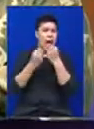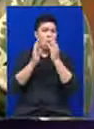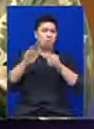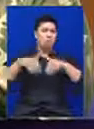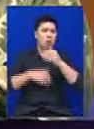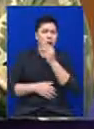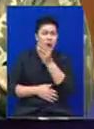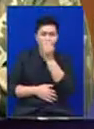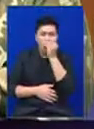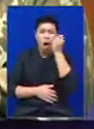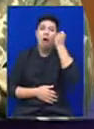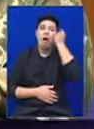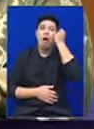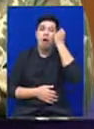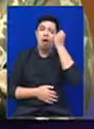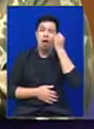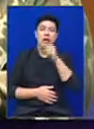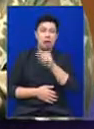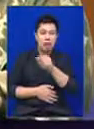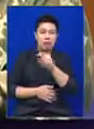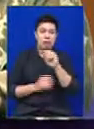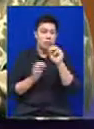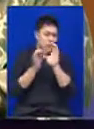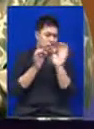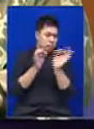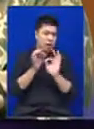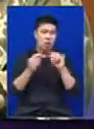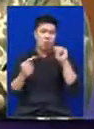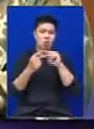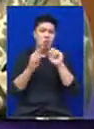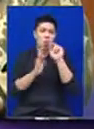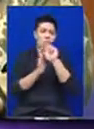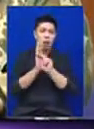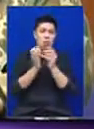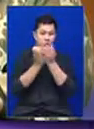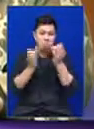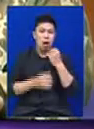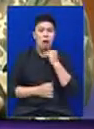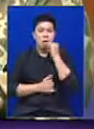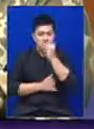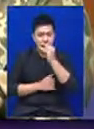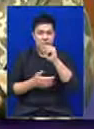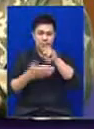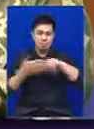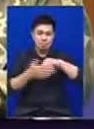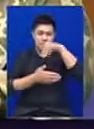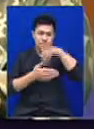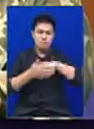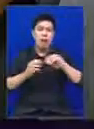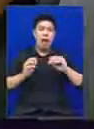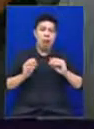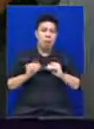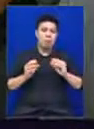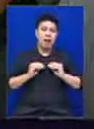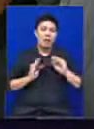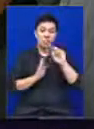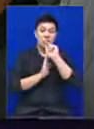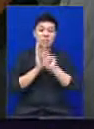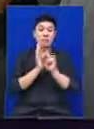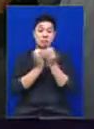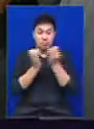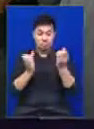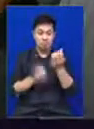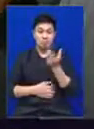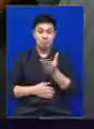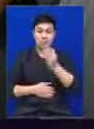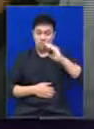จเนื้อหาสาระประเด็นสำคัญในร่างรัฐธรรมนูญได้อย่างถูกต้องและออกมาใช้สิทธิ์ลงประชามติพลโทวีระชัยอินทุโสพ